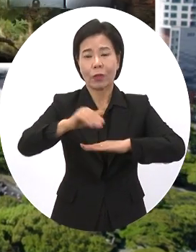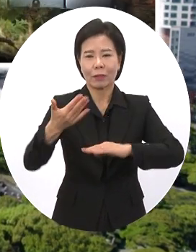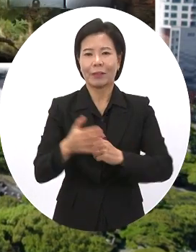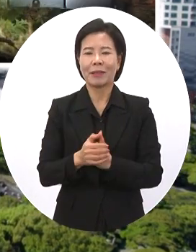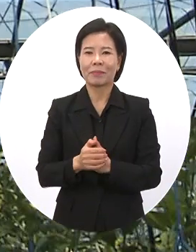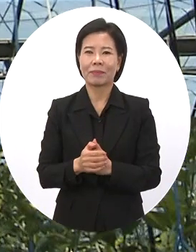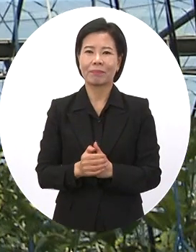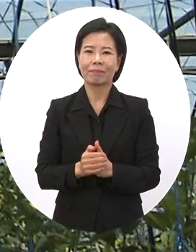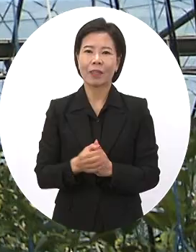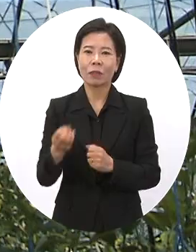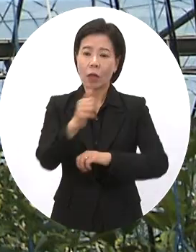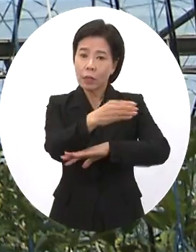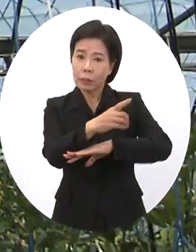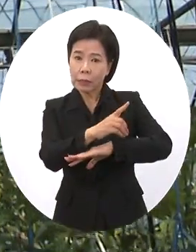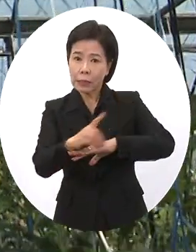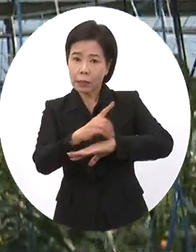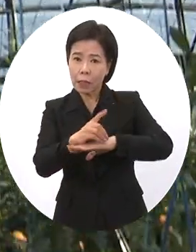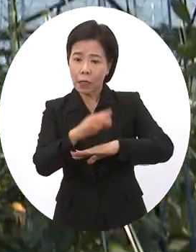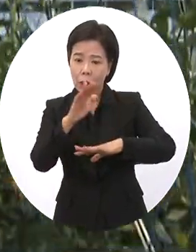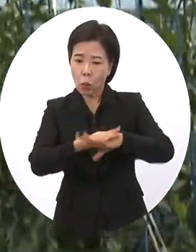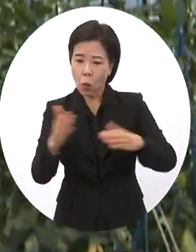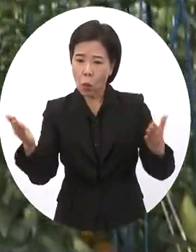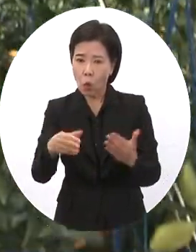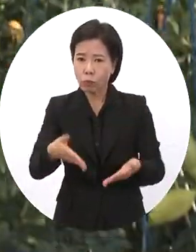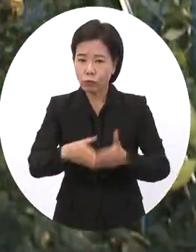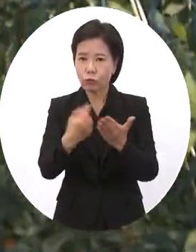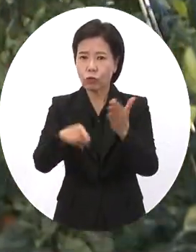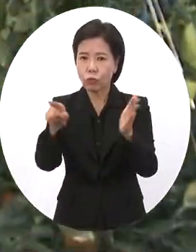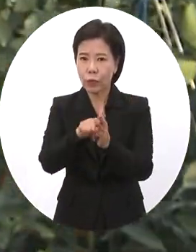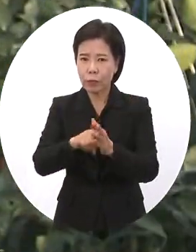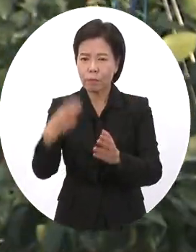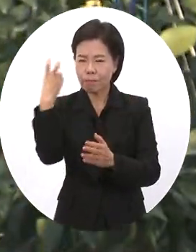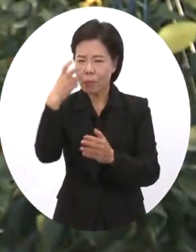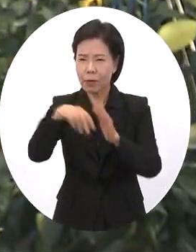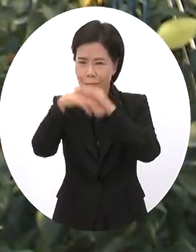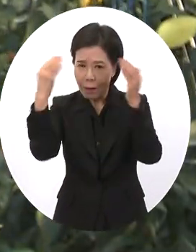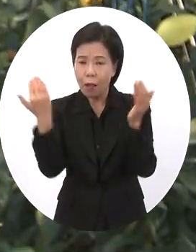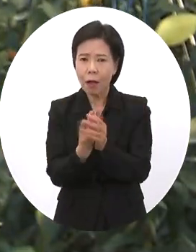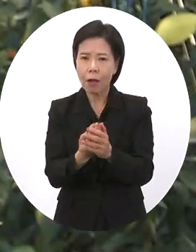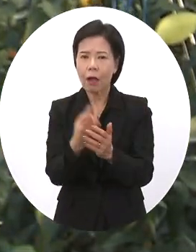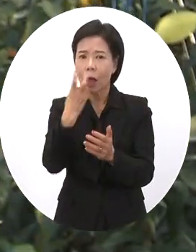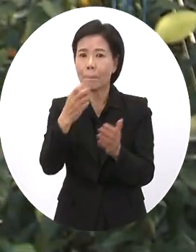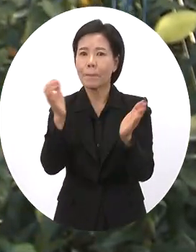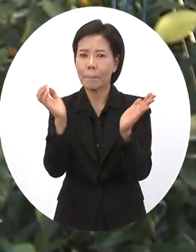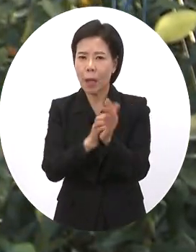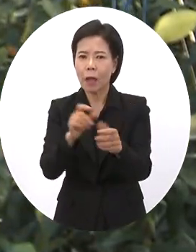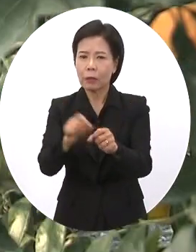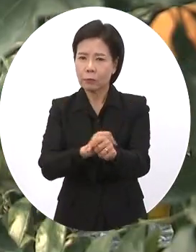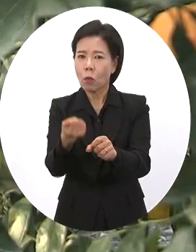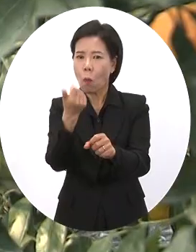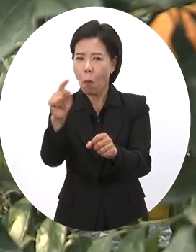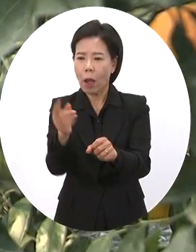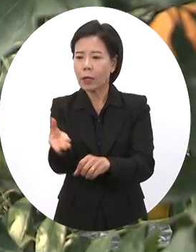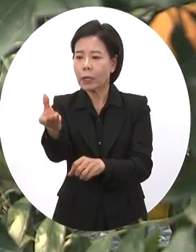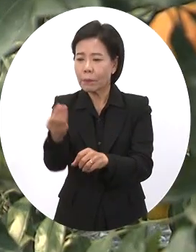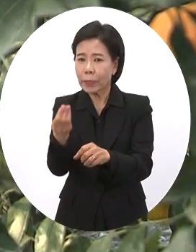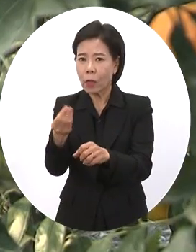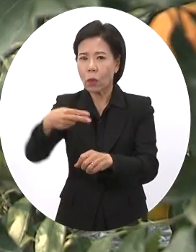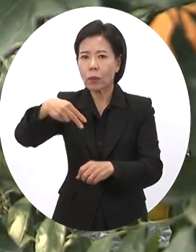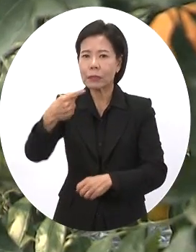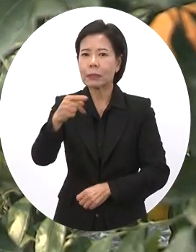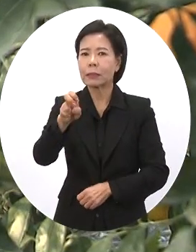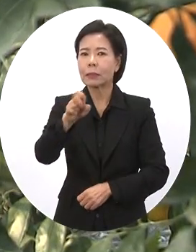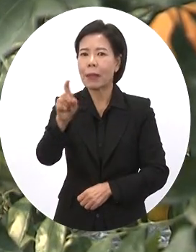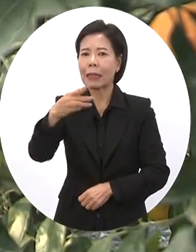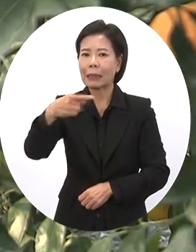계획인데요. 디지털 농업 구축을 위한 농업 실태 전수조사, 제주특화 임대형 스마트팜 조성